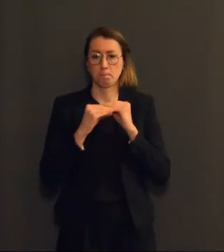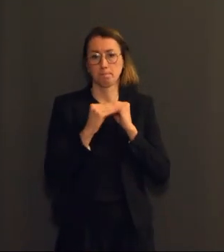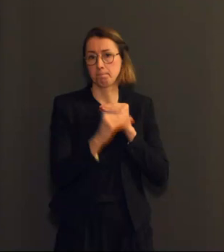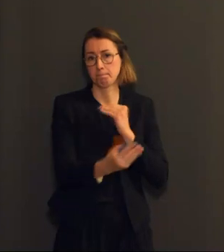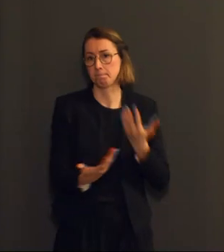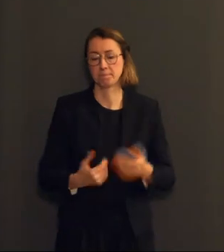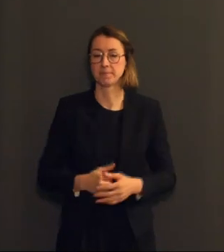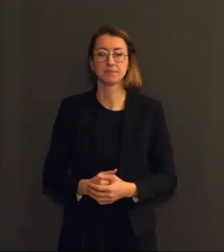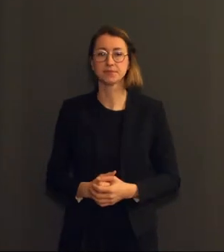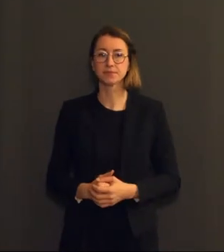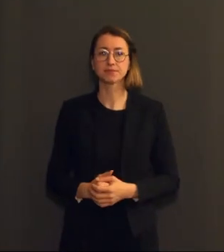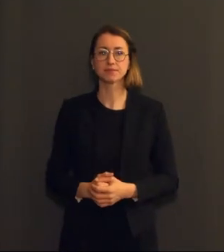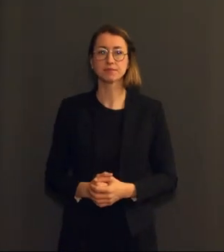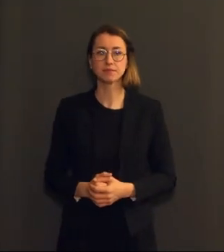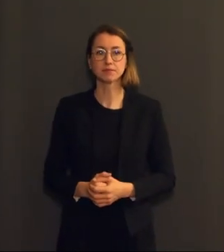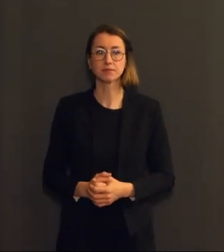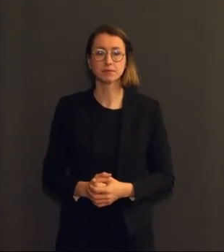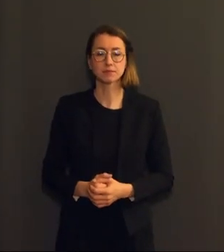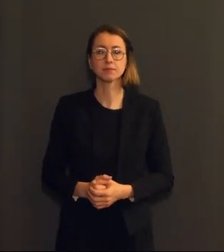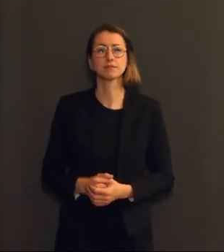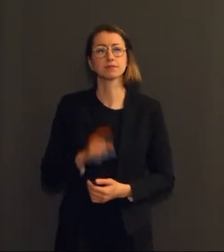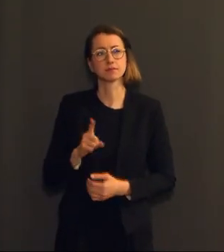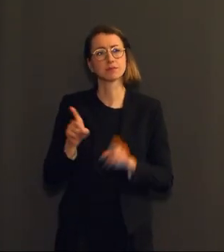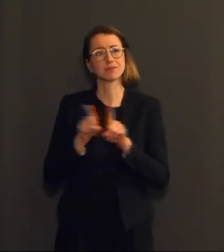pour un nombre important de familles,